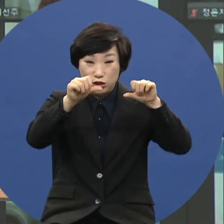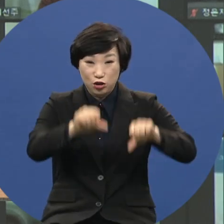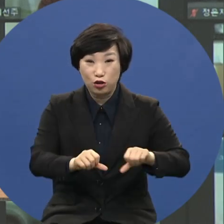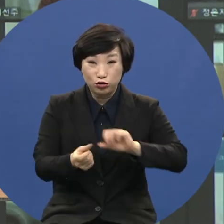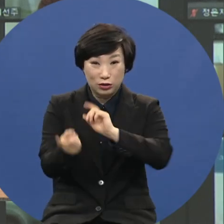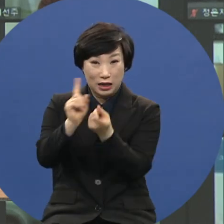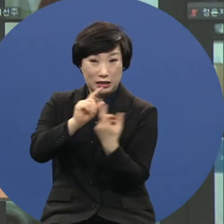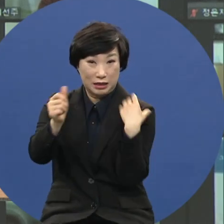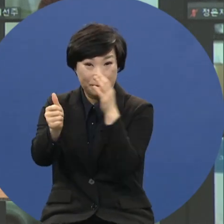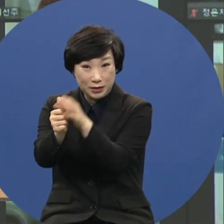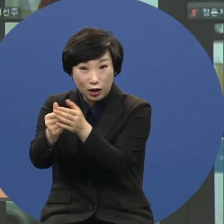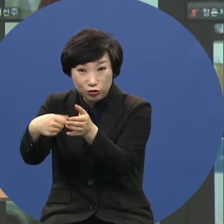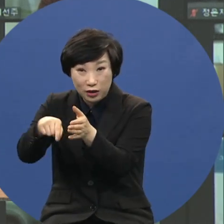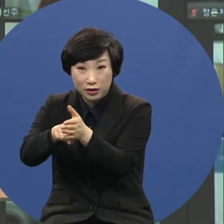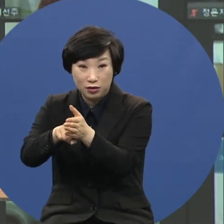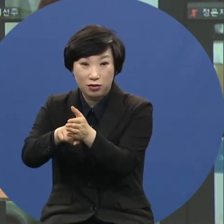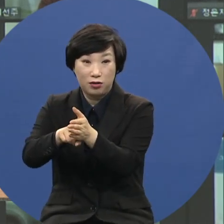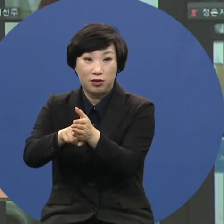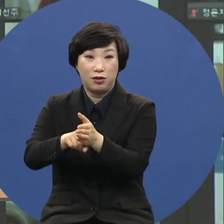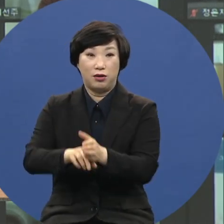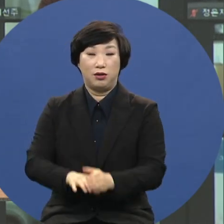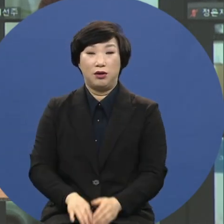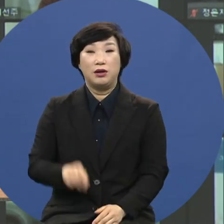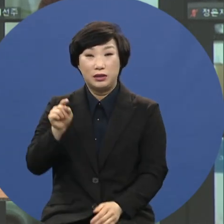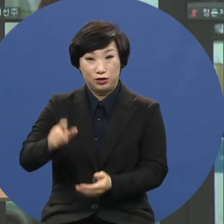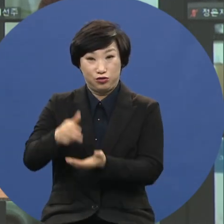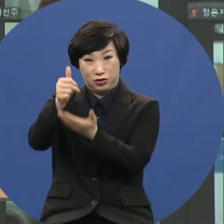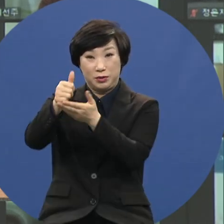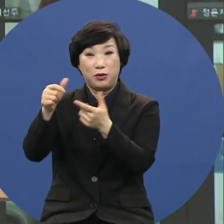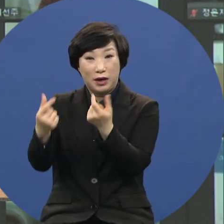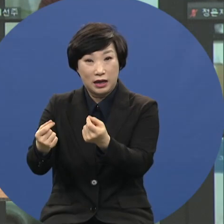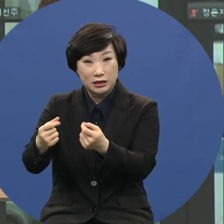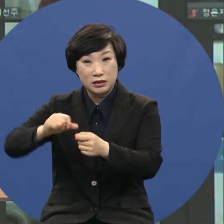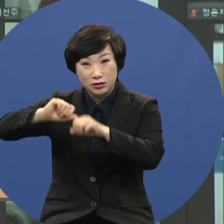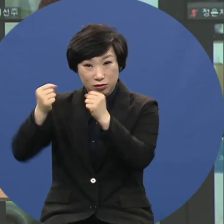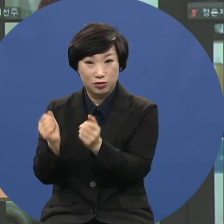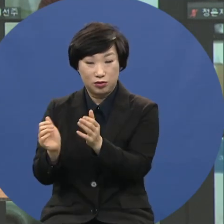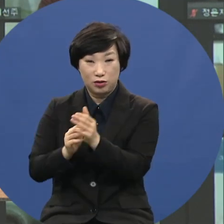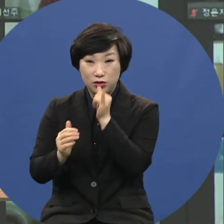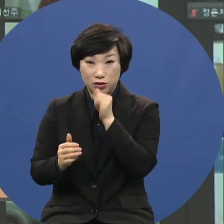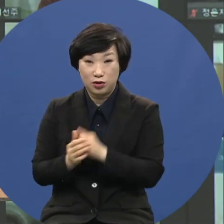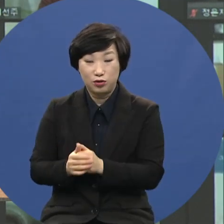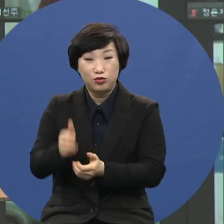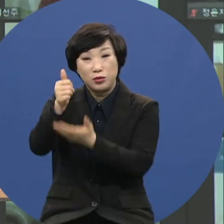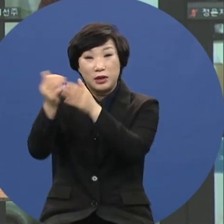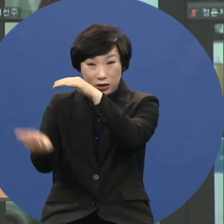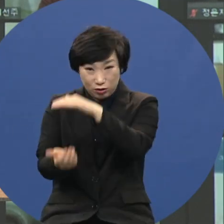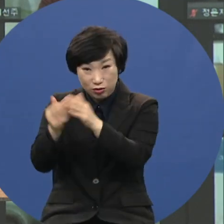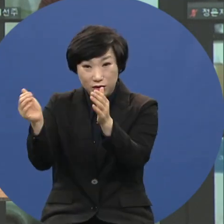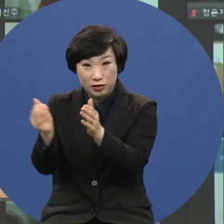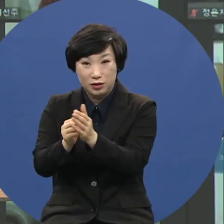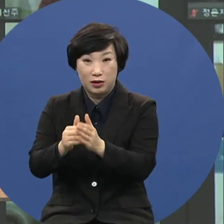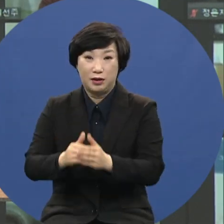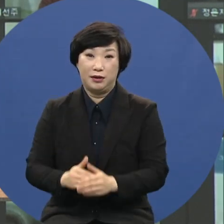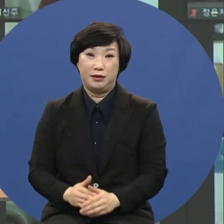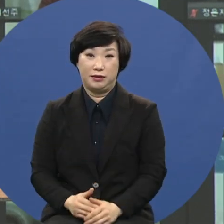저주를 담당하기 위해서. 그분이 그러셨다. 그분이 그러셨다.